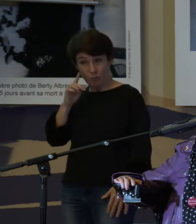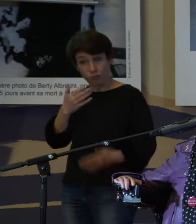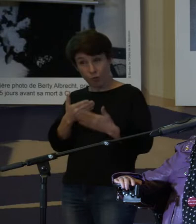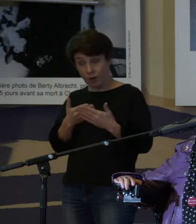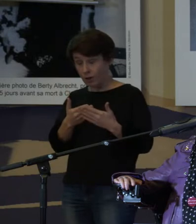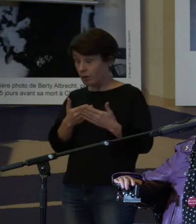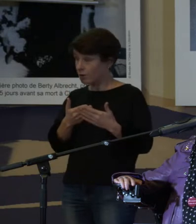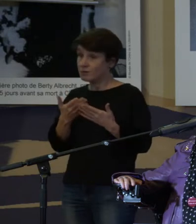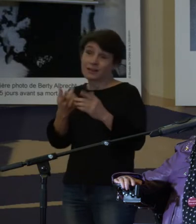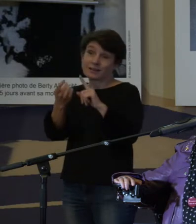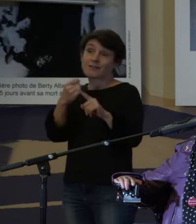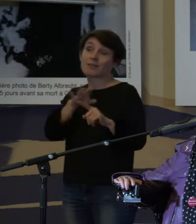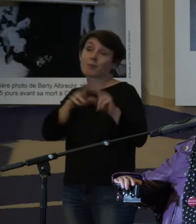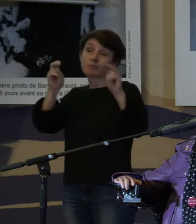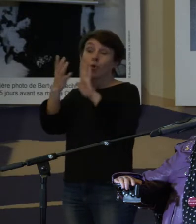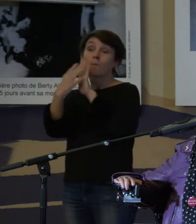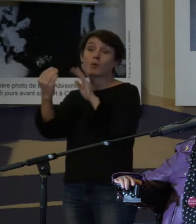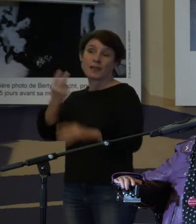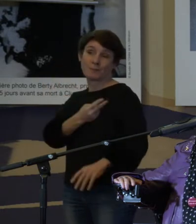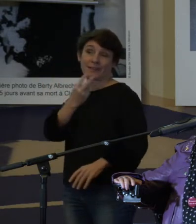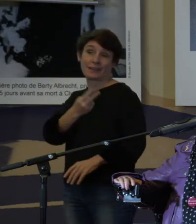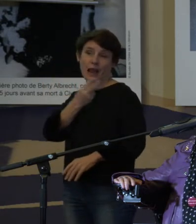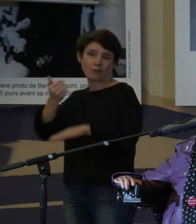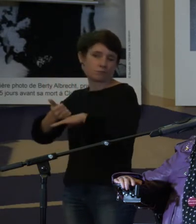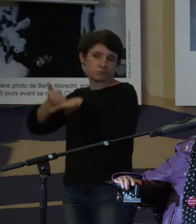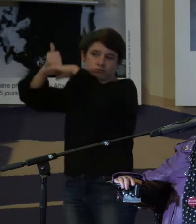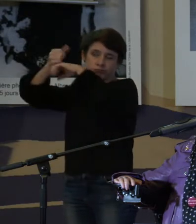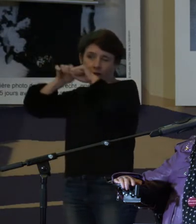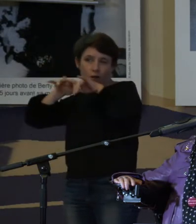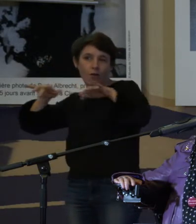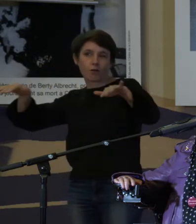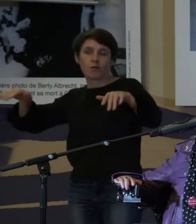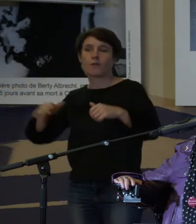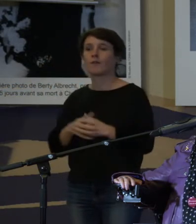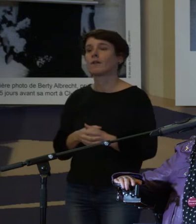de ce qu'on appelle le modèle médical, le modèle social,